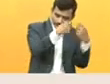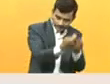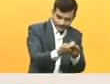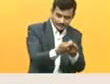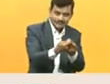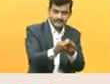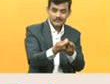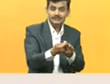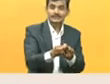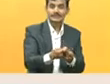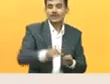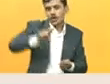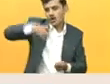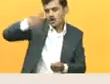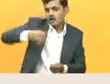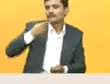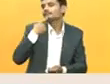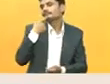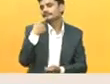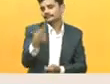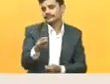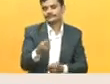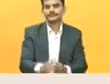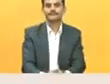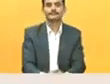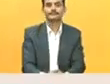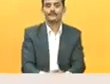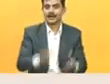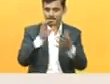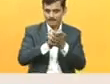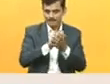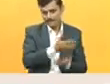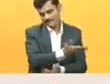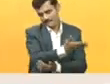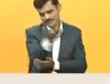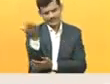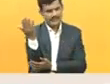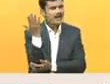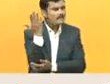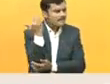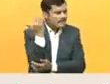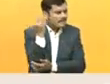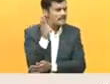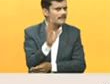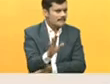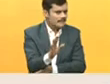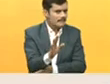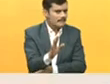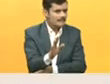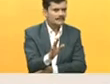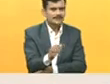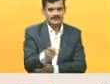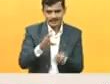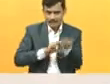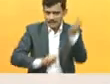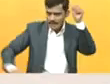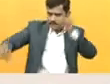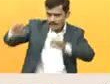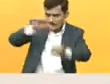पूरे देश की ओर से बधाई देता हूं। साथियों, कुछ दिन पहले हमारे वैज्ञानिकों